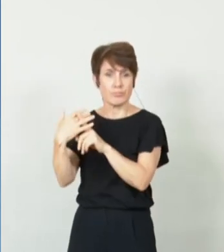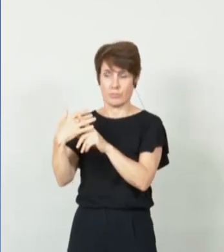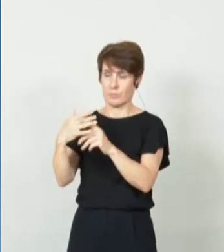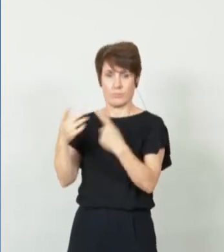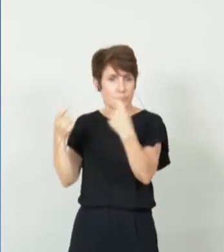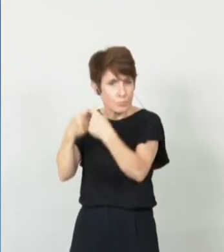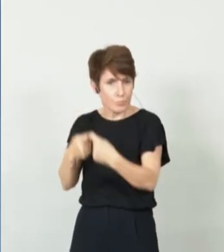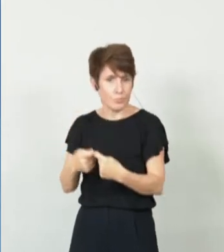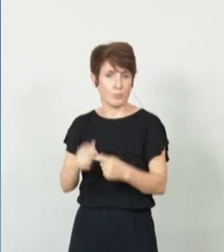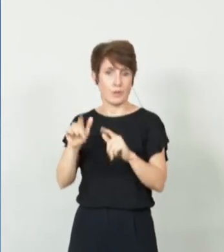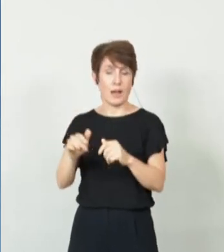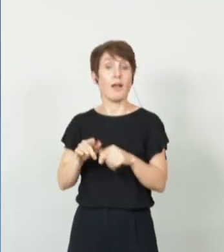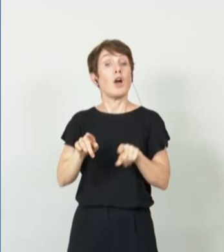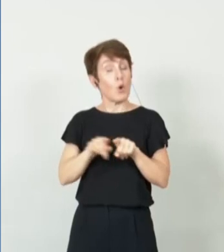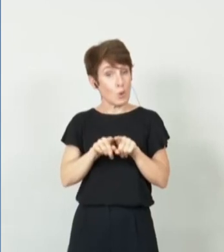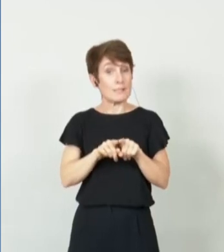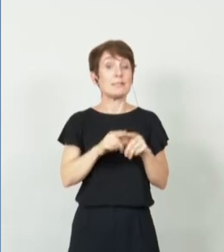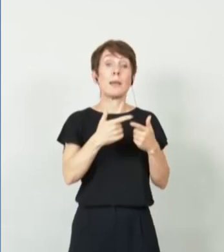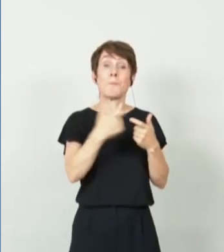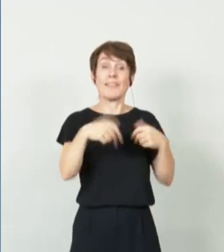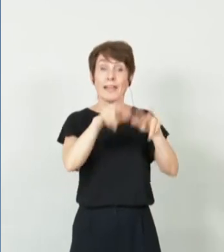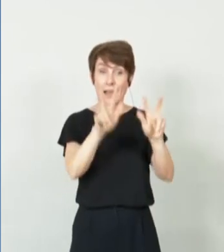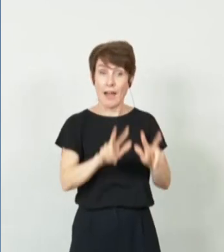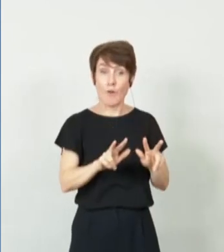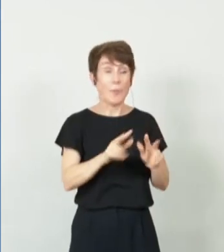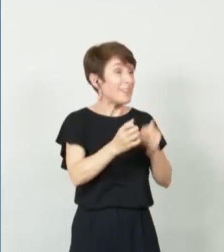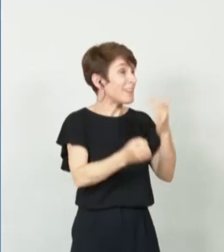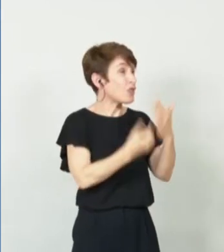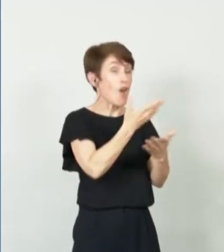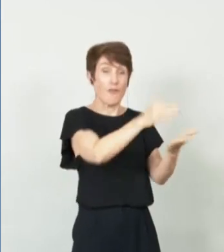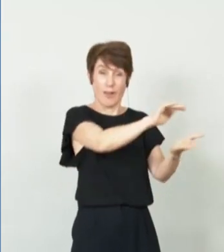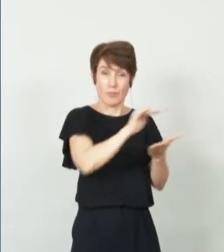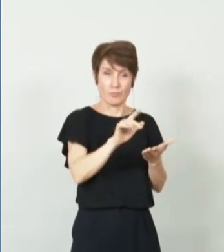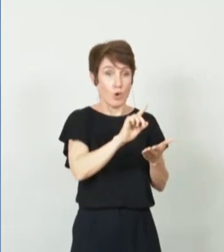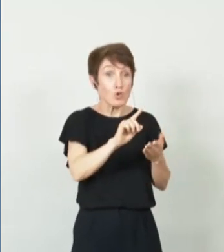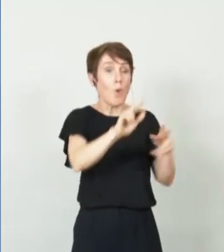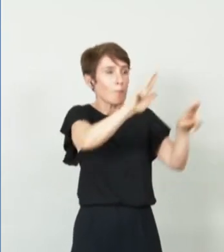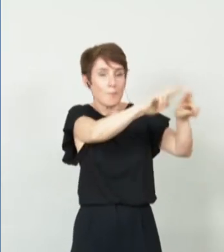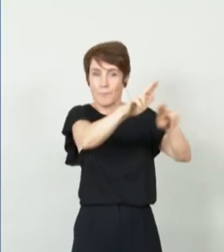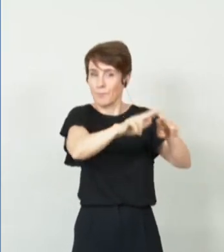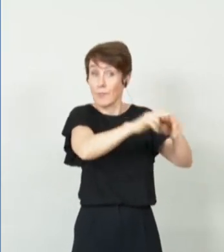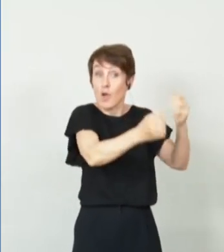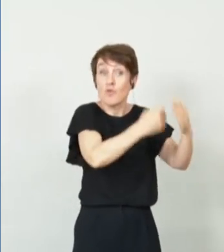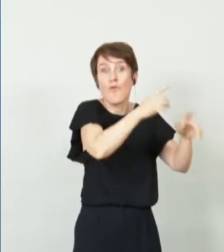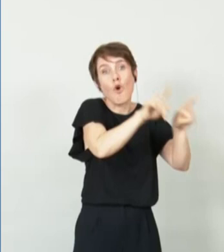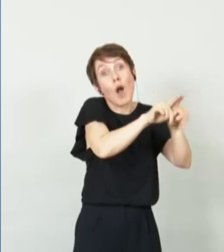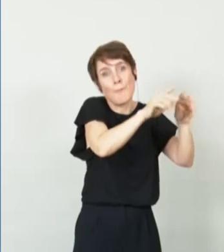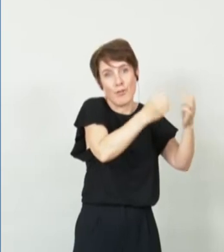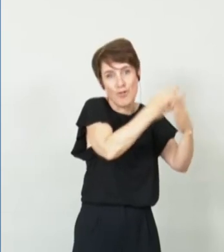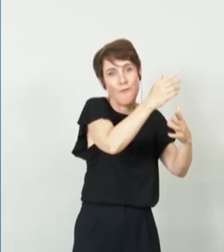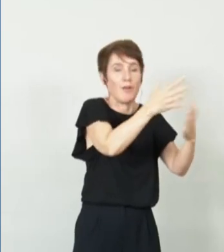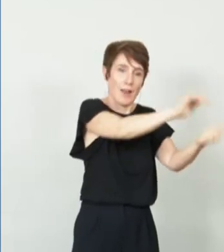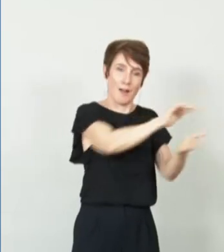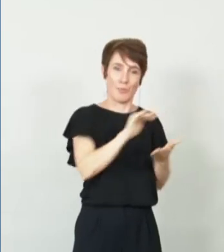des matériels reconditionnés et donc qui évolue avec donc un moindre impact environnemental